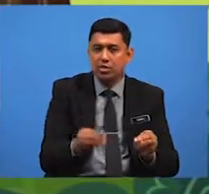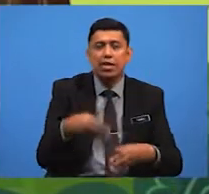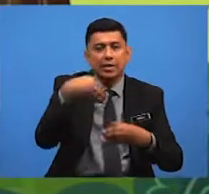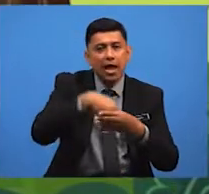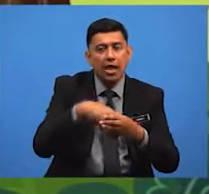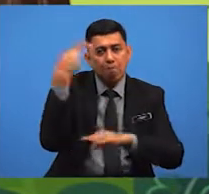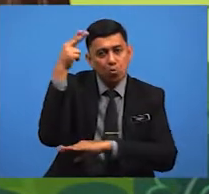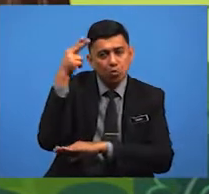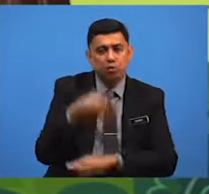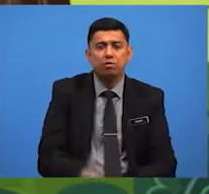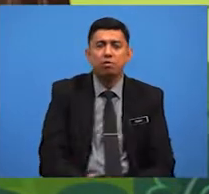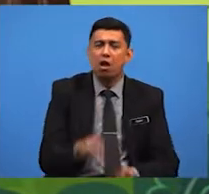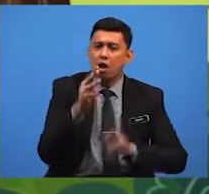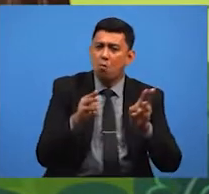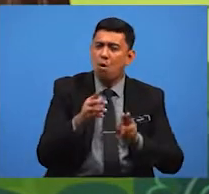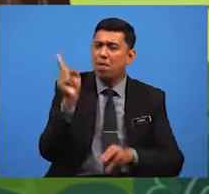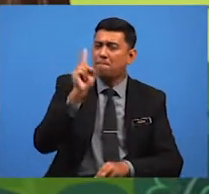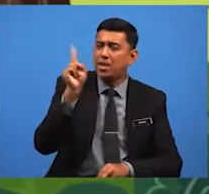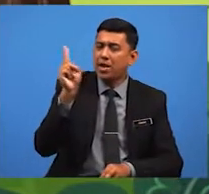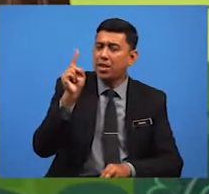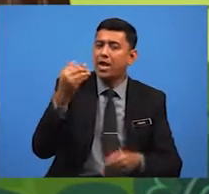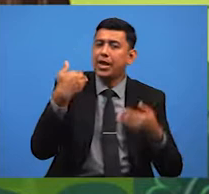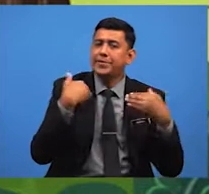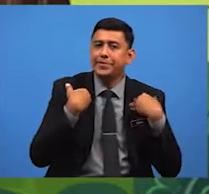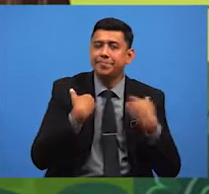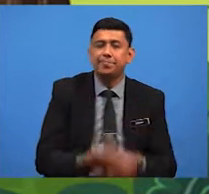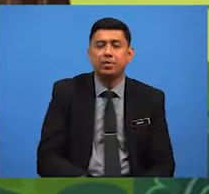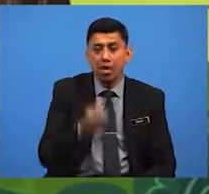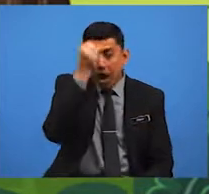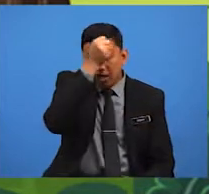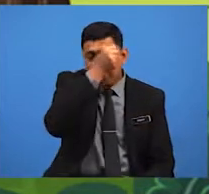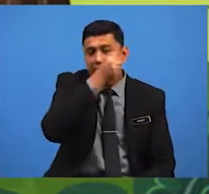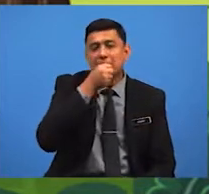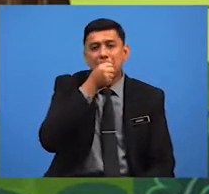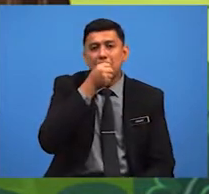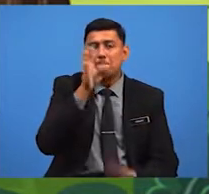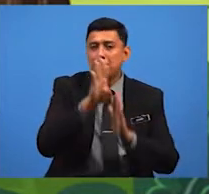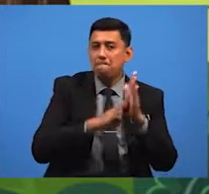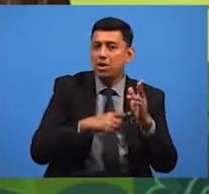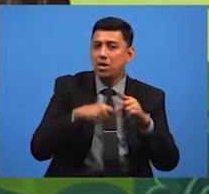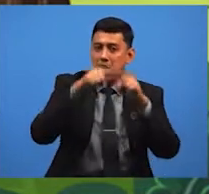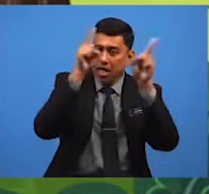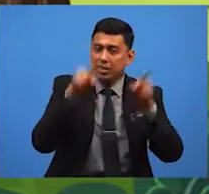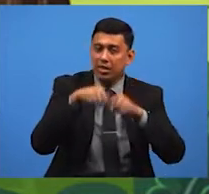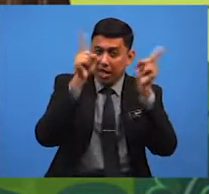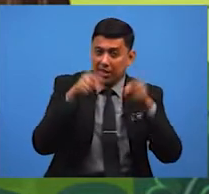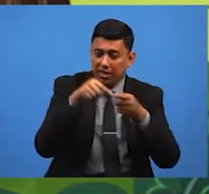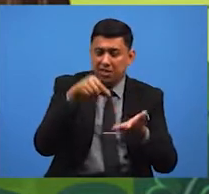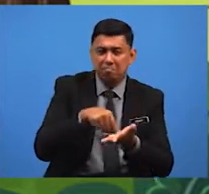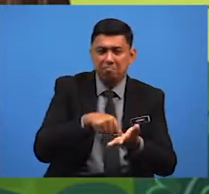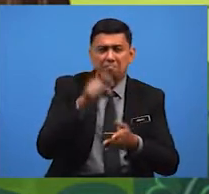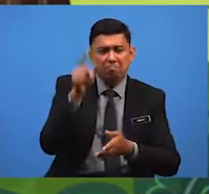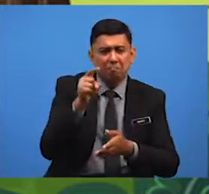Murid-murid, walau di mana-mana sahaja kita berada, sikap berhati-hati ini mesti diamalkan